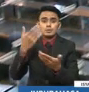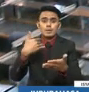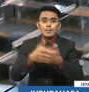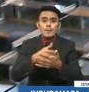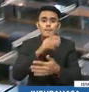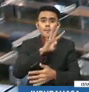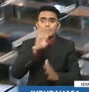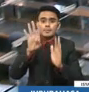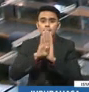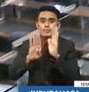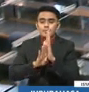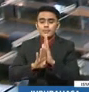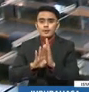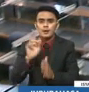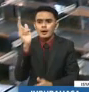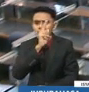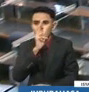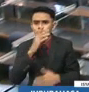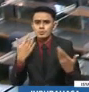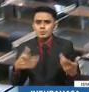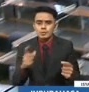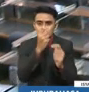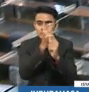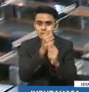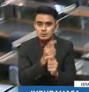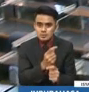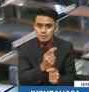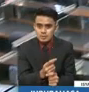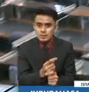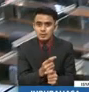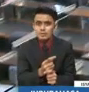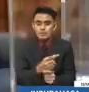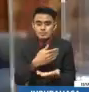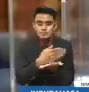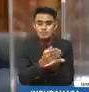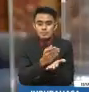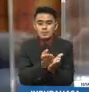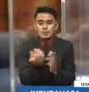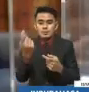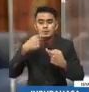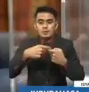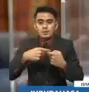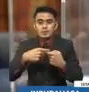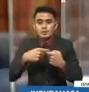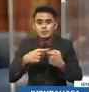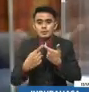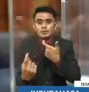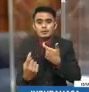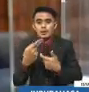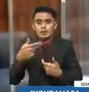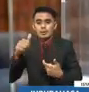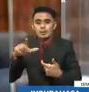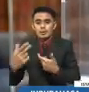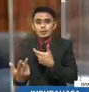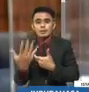lebih. Adakah kerajaan sebenarnya sudah menetapkan budget untuk tujuan hal-hal penglibatan